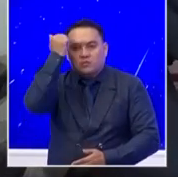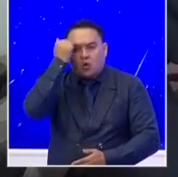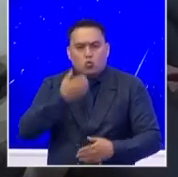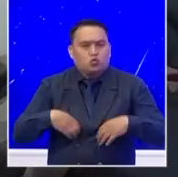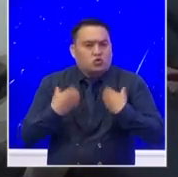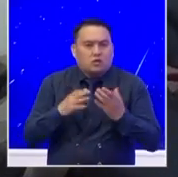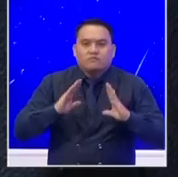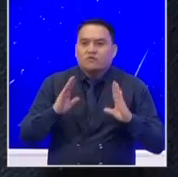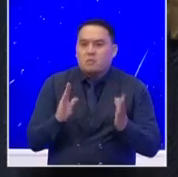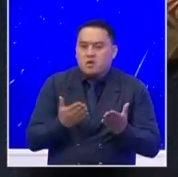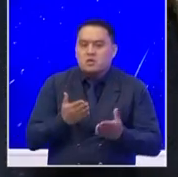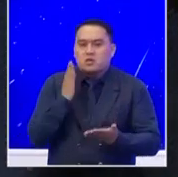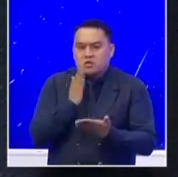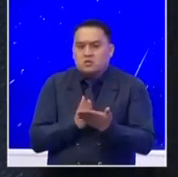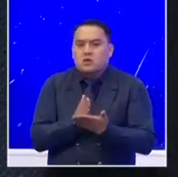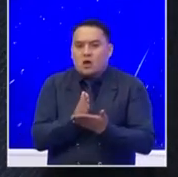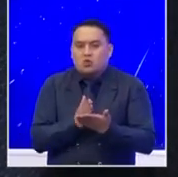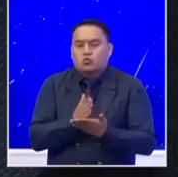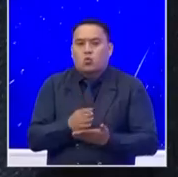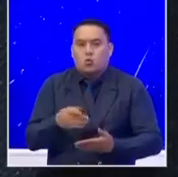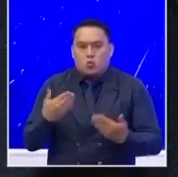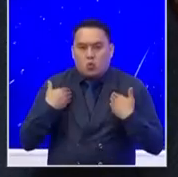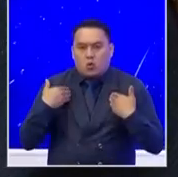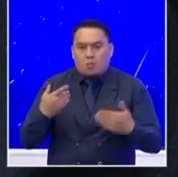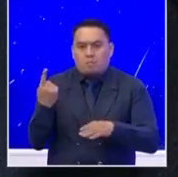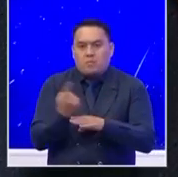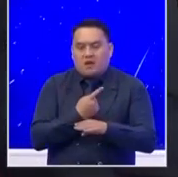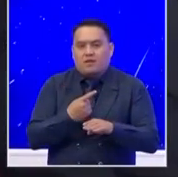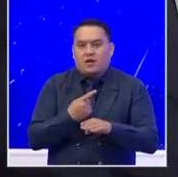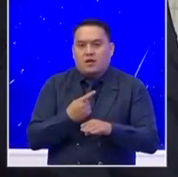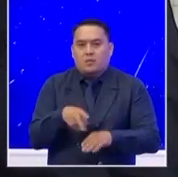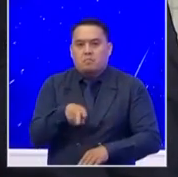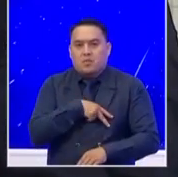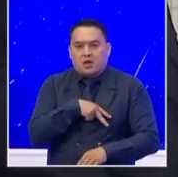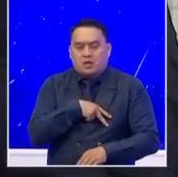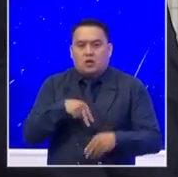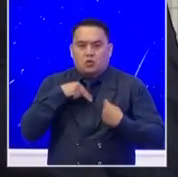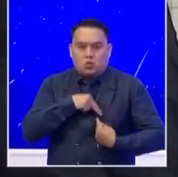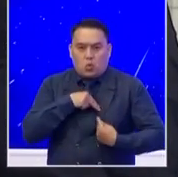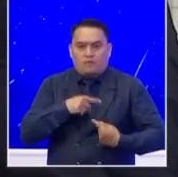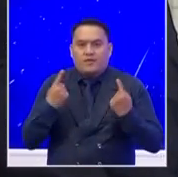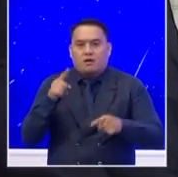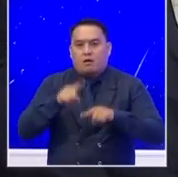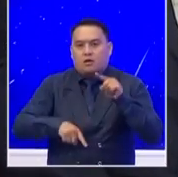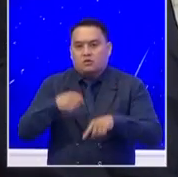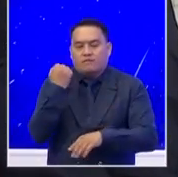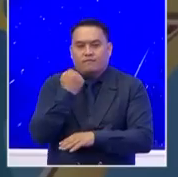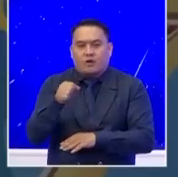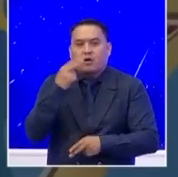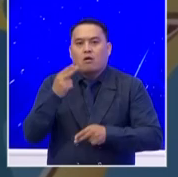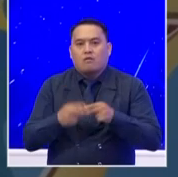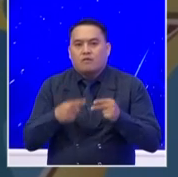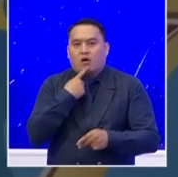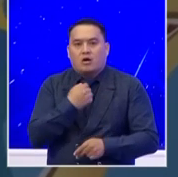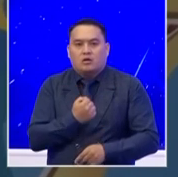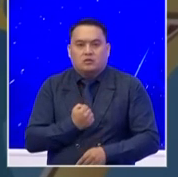ужасных событиях, у ветерана есть заслуженные награды – Орден Отечественной войны 1-й степени и медаль за доблестный труд в годы Великой Отечественной войны. После окончания войны